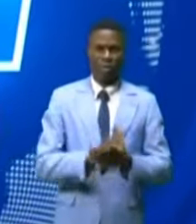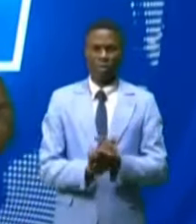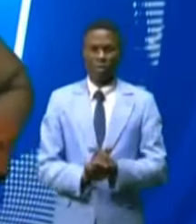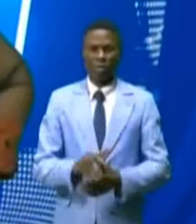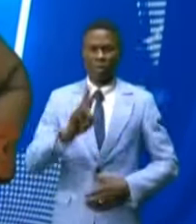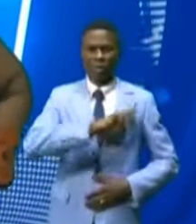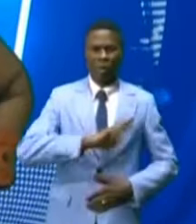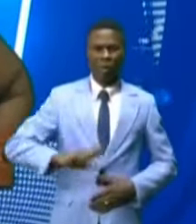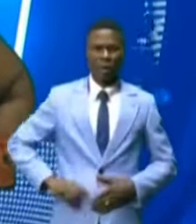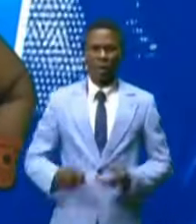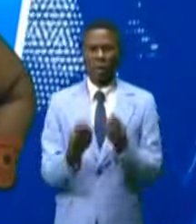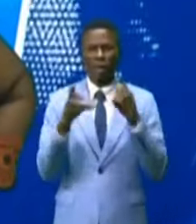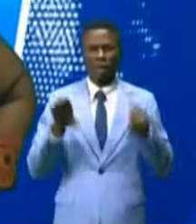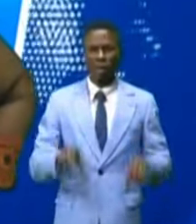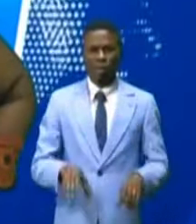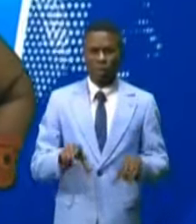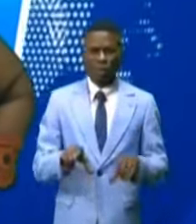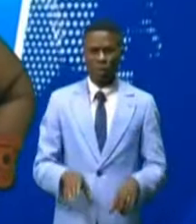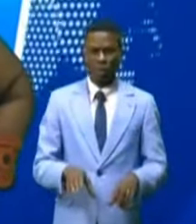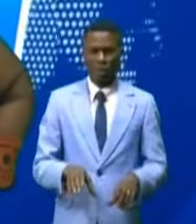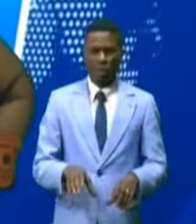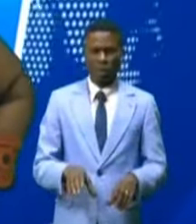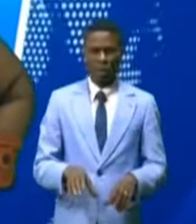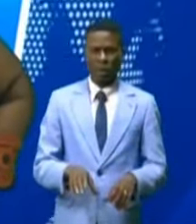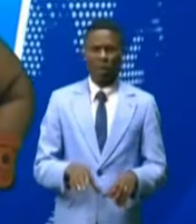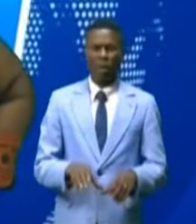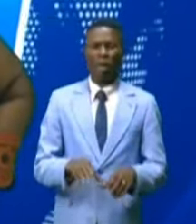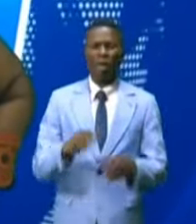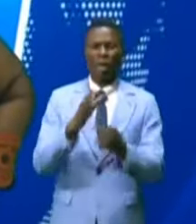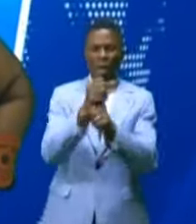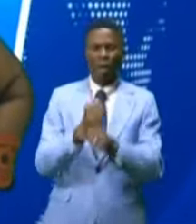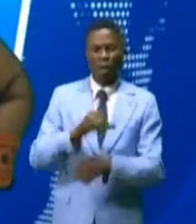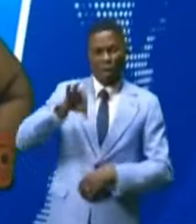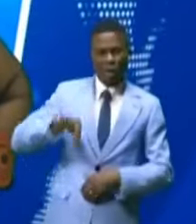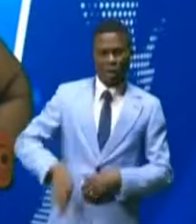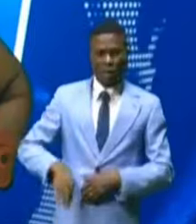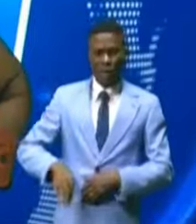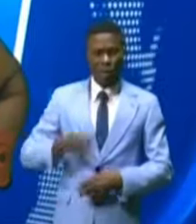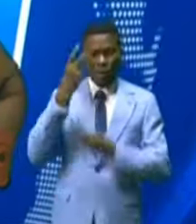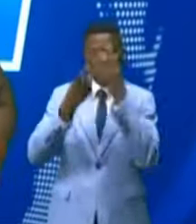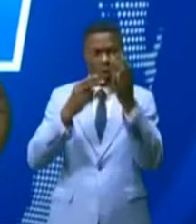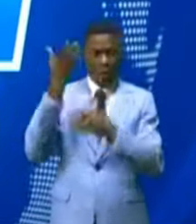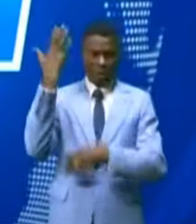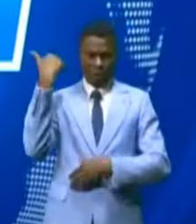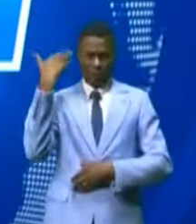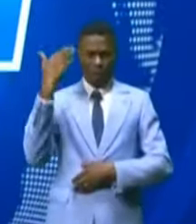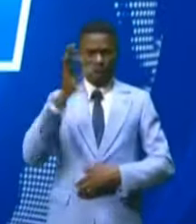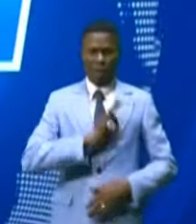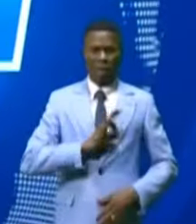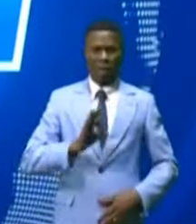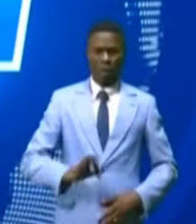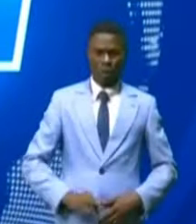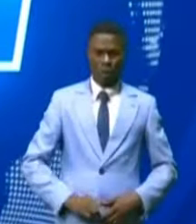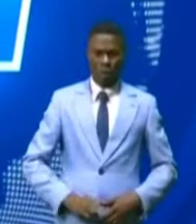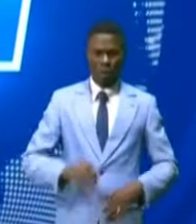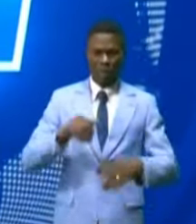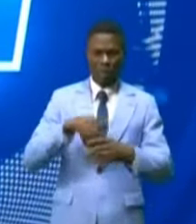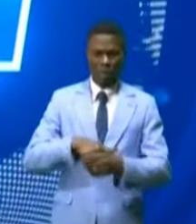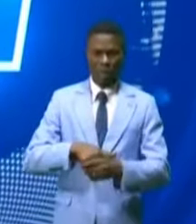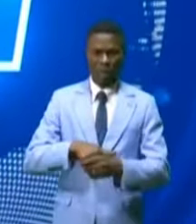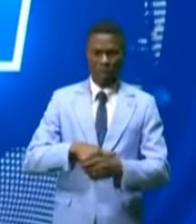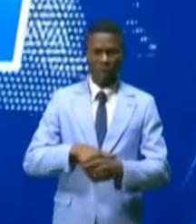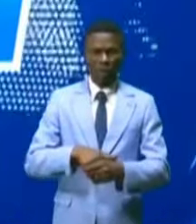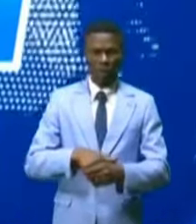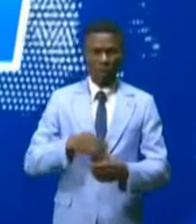La République démocratique du Congo a tiré les dividendes de la récente tournée du chef de l'État, Félix-Antoine Tshisekedi